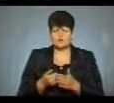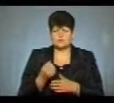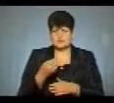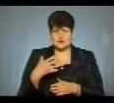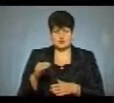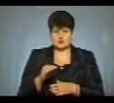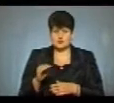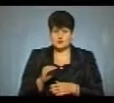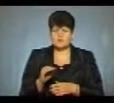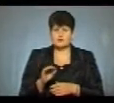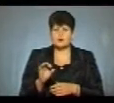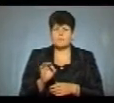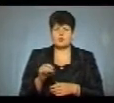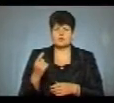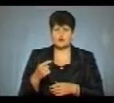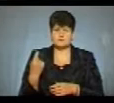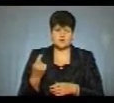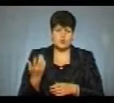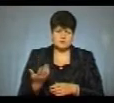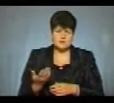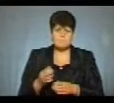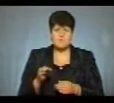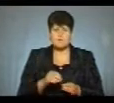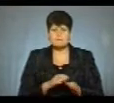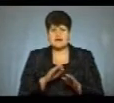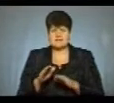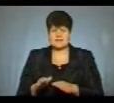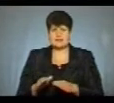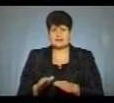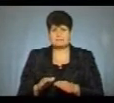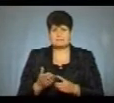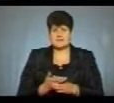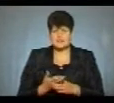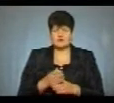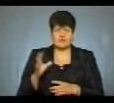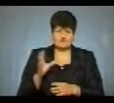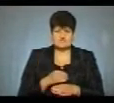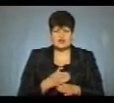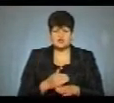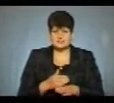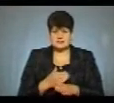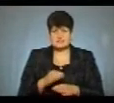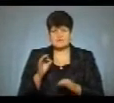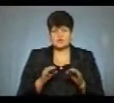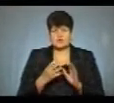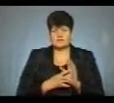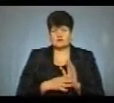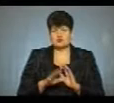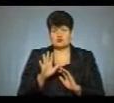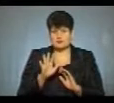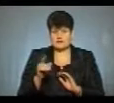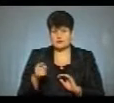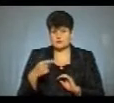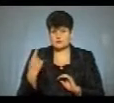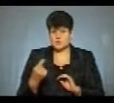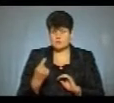жовтня по Тернопільській області про переведення цих пільг, тому вся частина, я думаю, відсотків 95 по Тернопільській